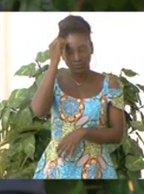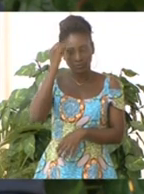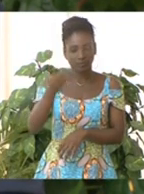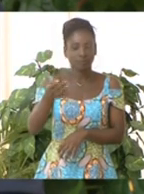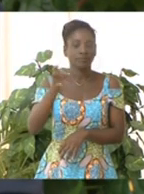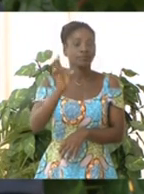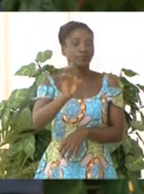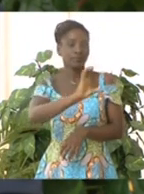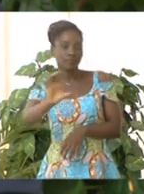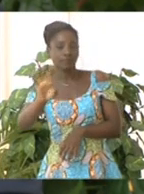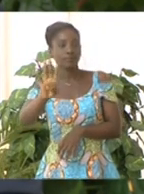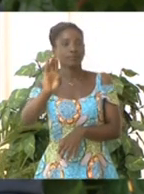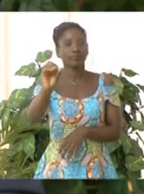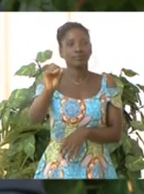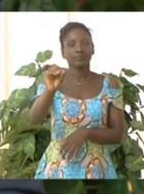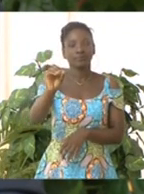740,